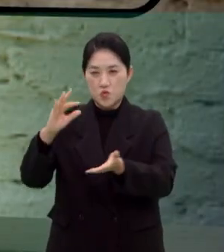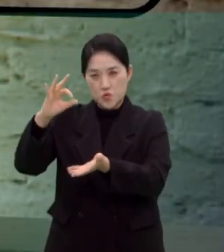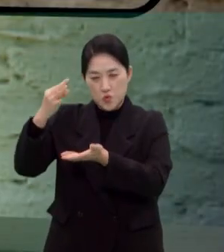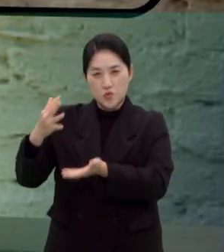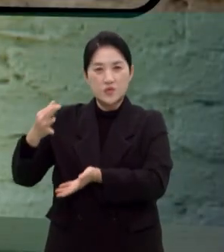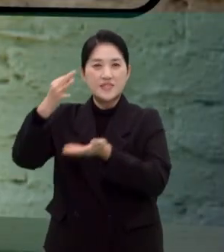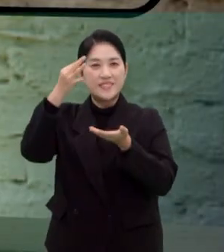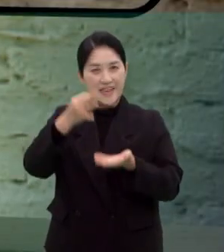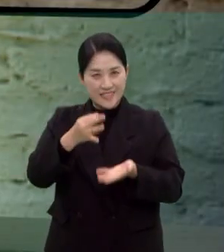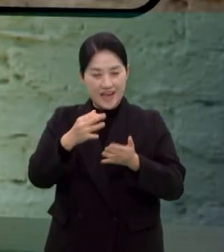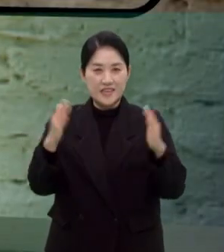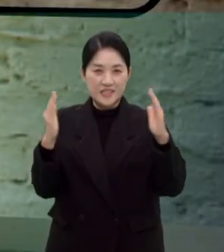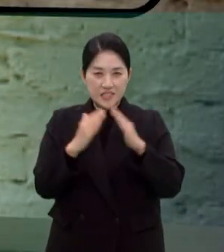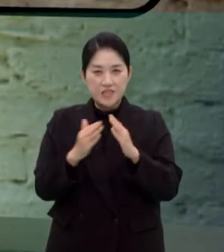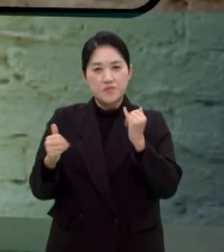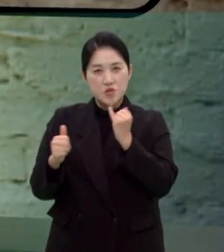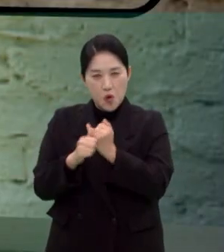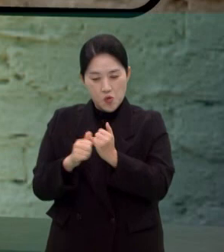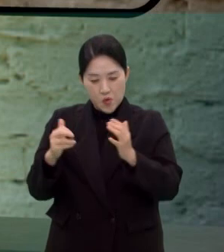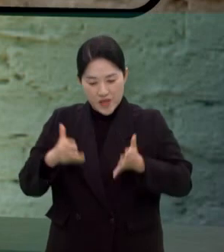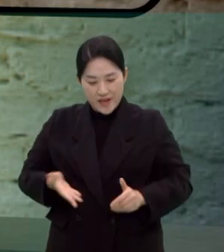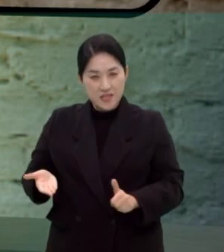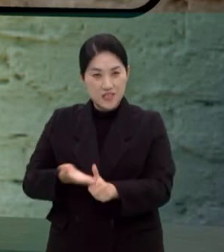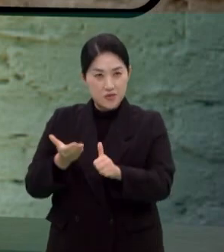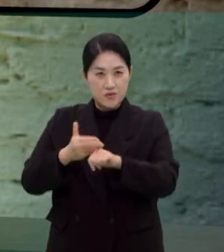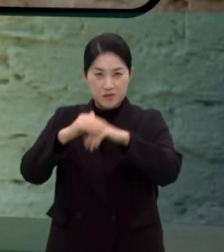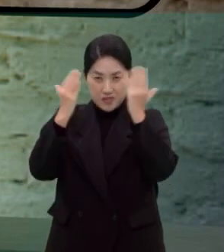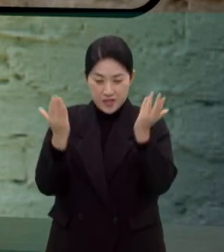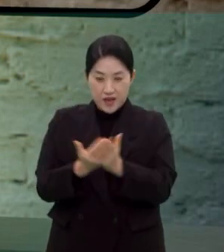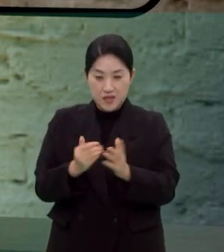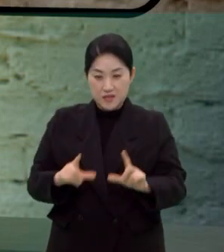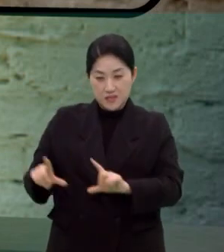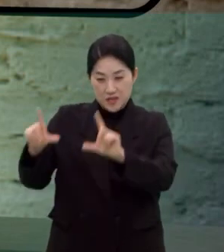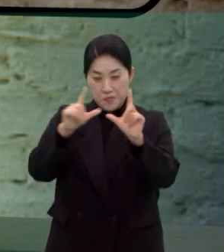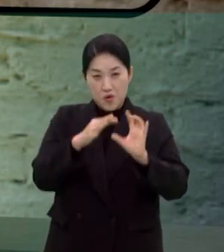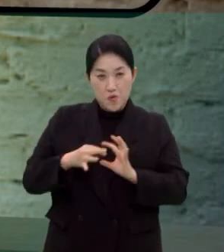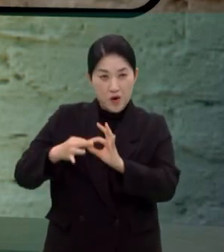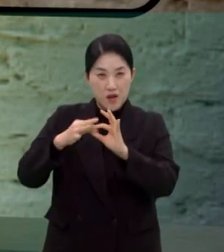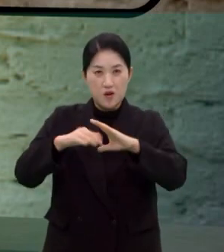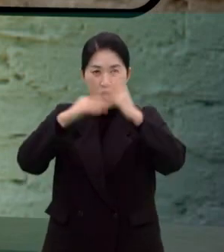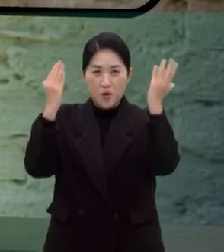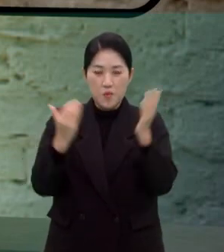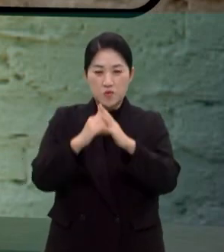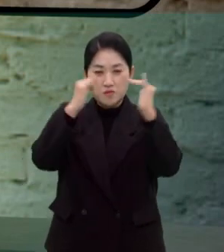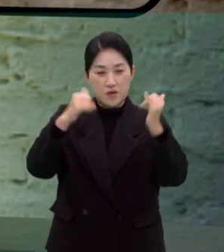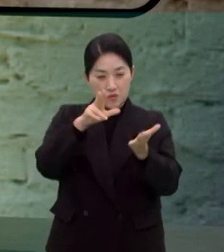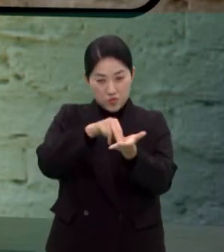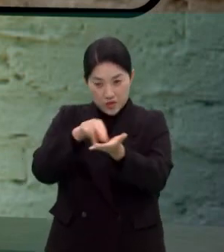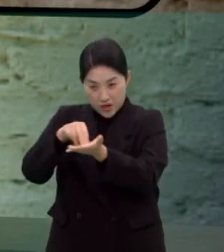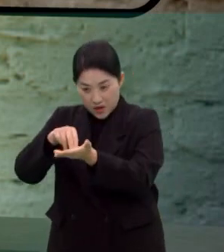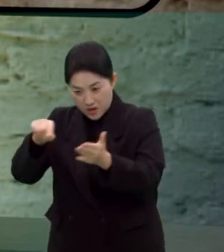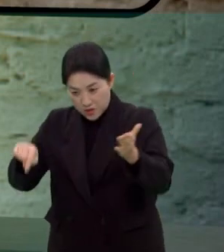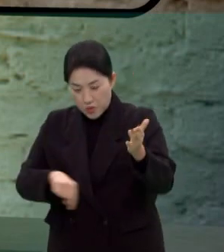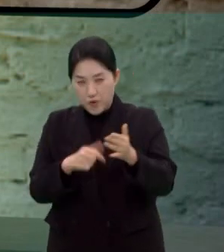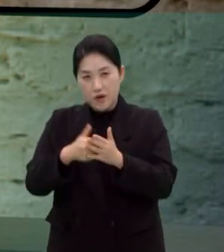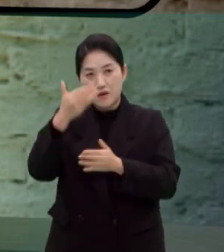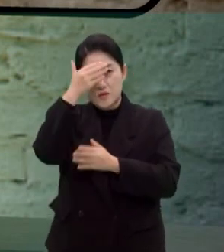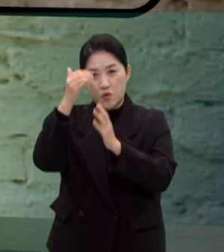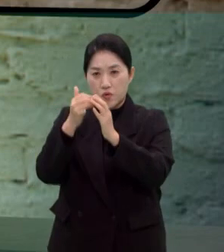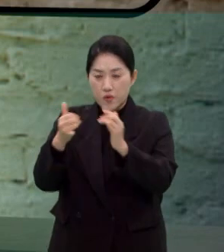자선, 주거와 결혼, 육아에 이르기까지 우리 삶을 둘러싼 모든 사회 문제 속에서 우리